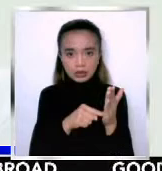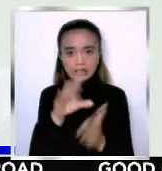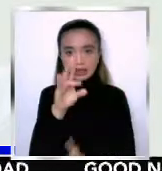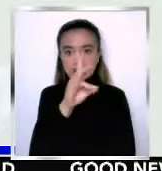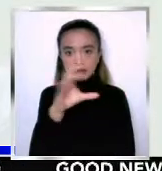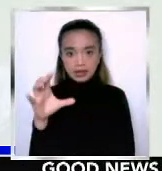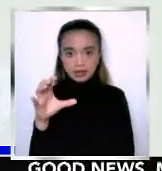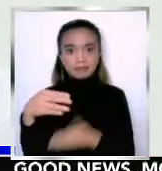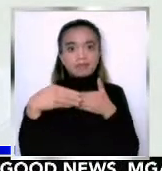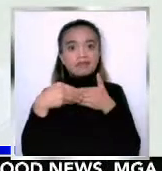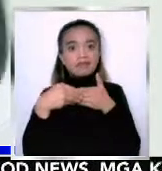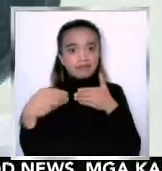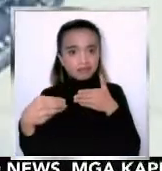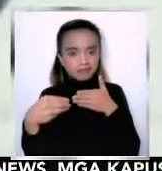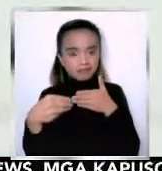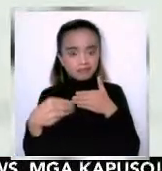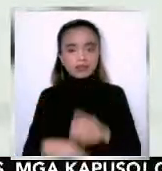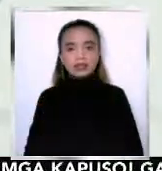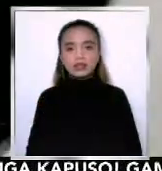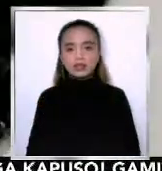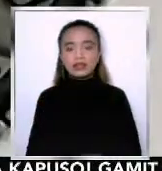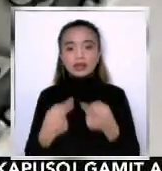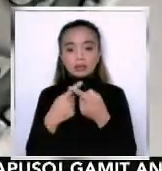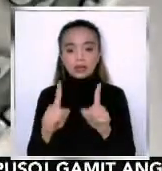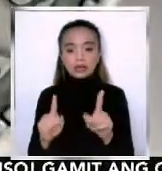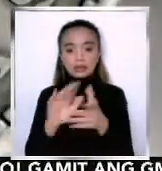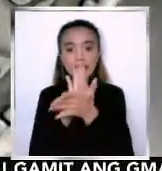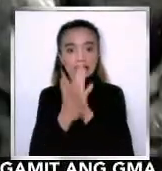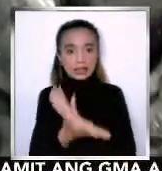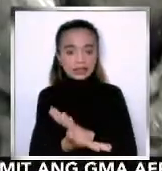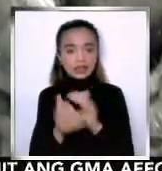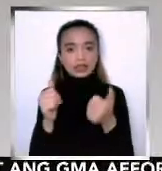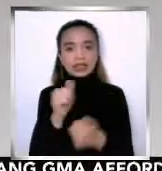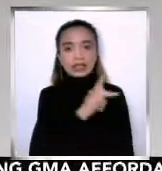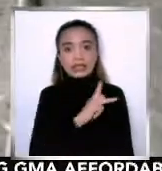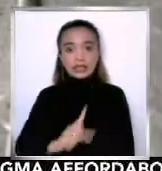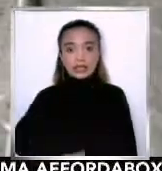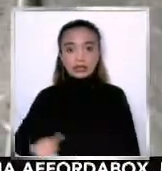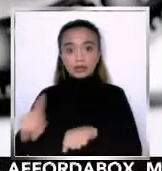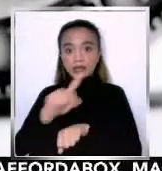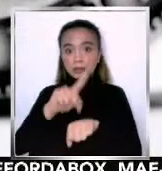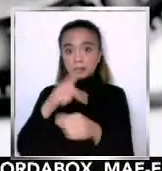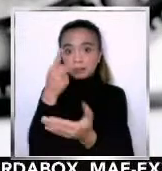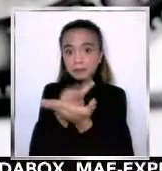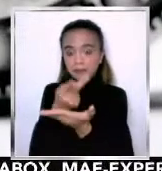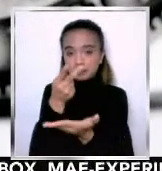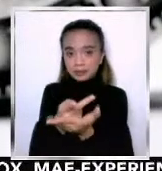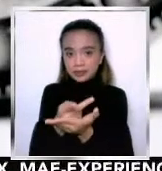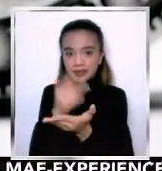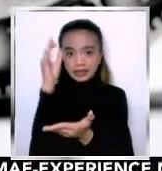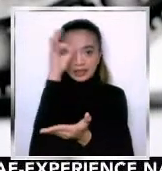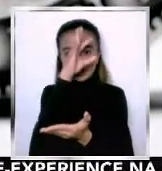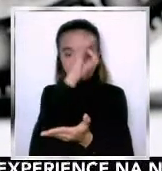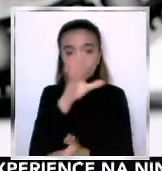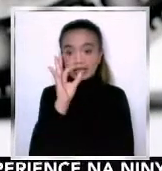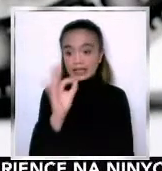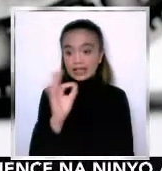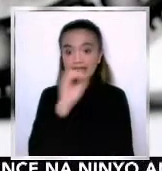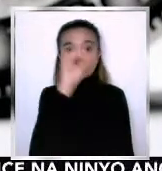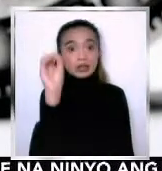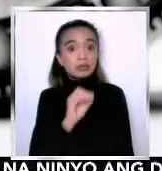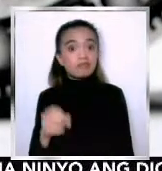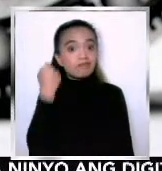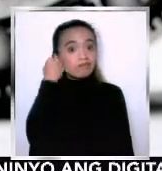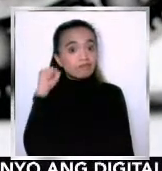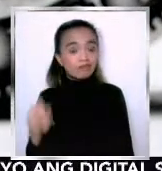$1,700. Pero ang tinaguri ang King of Philippine Peso, ang 1906 S.U.S. Philippine Peso Coin. 90% silver kasi ito at ang presyo